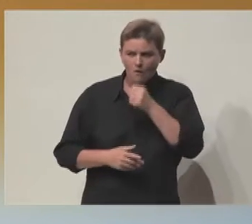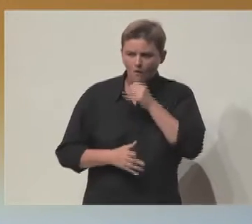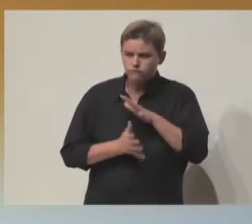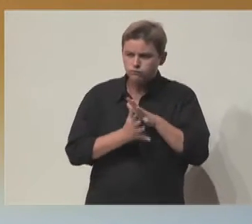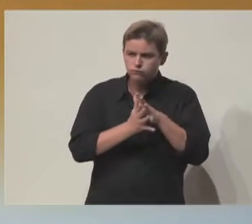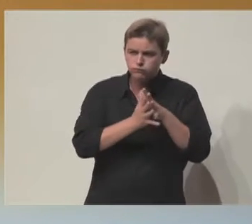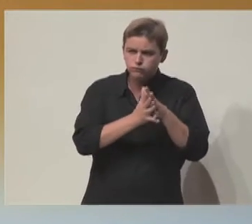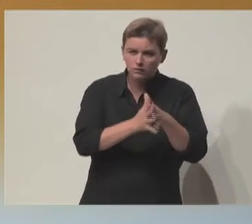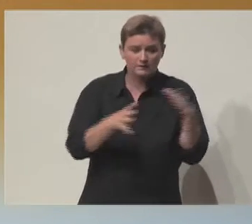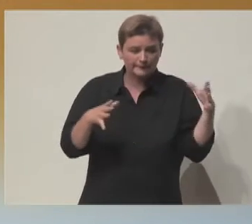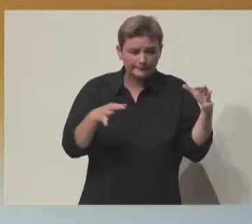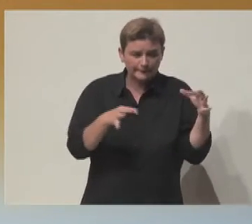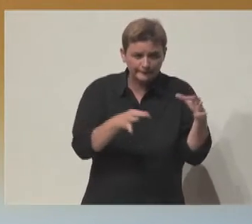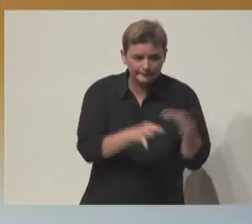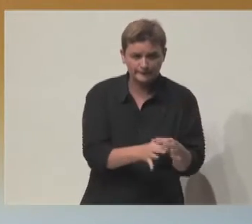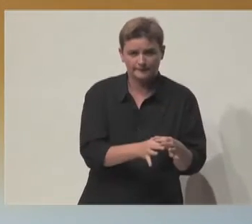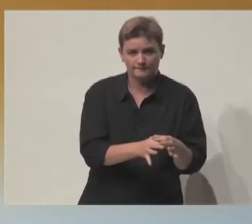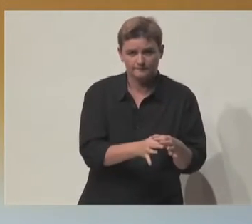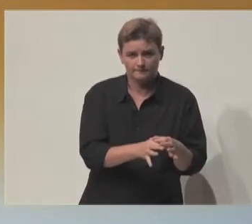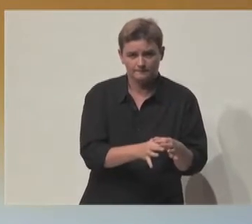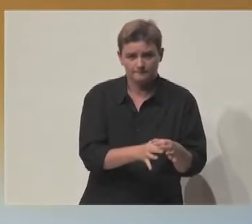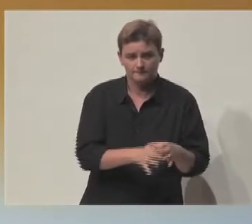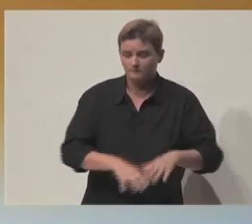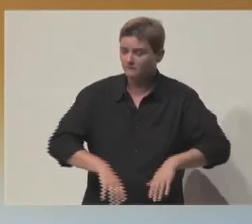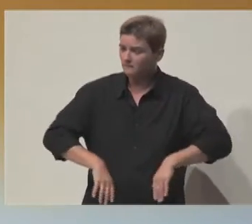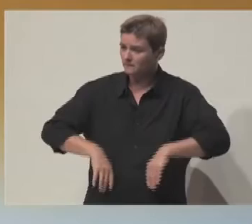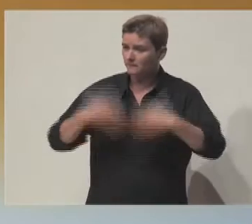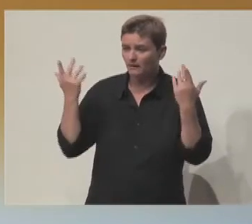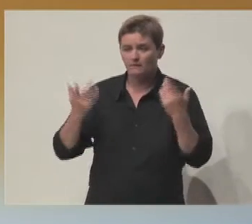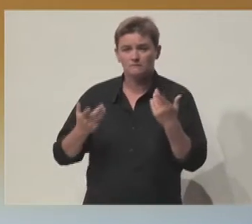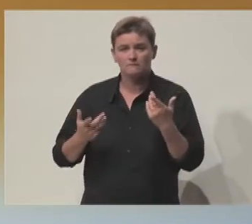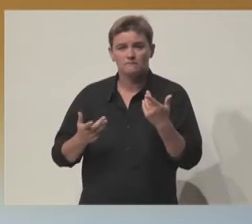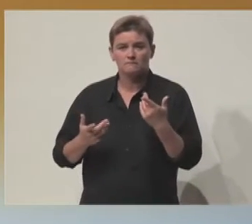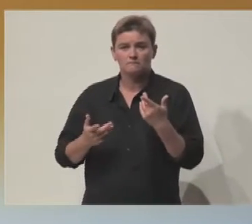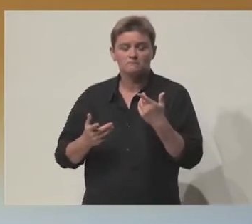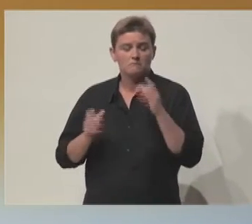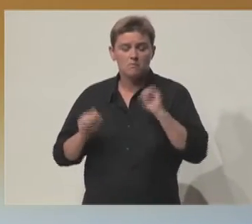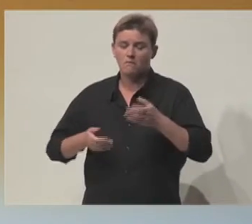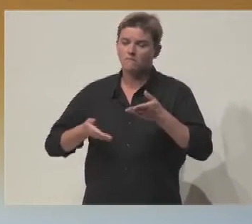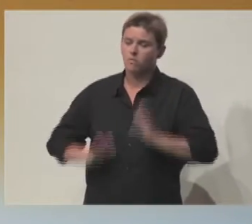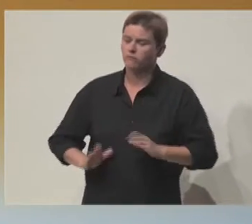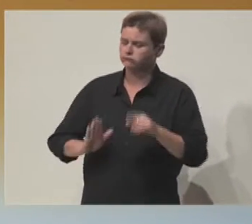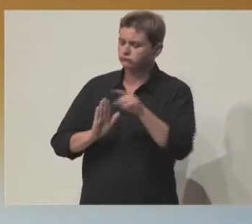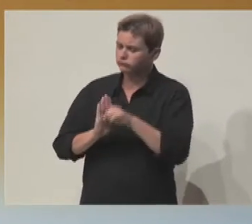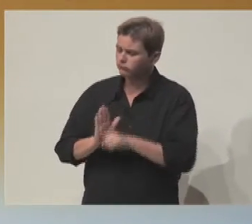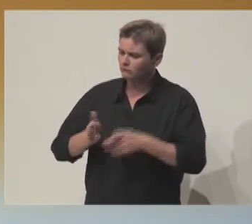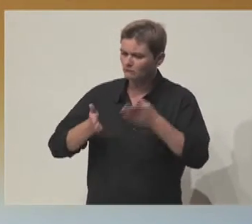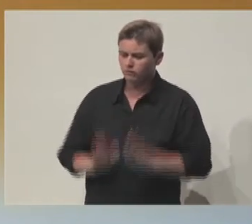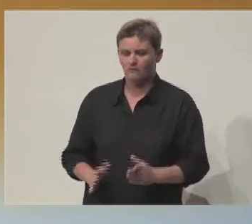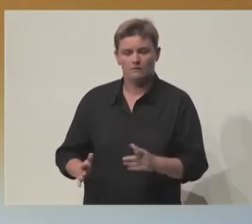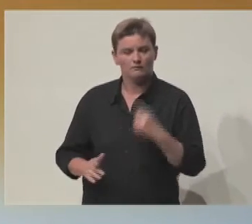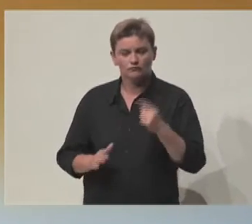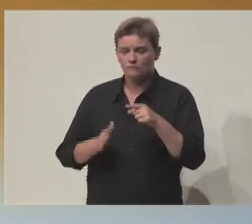donc de moins en moins nombreux quelles que soient les mesures que l'on prend on a beau